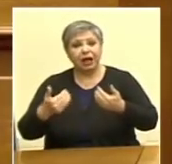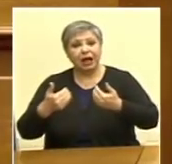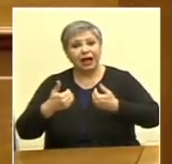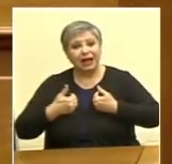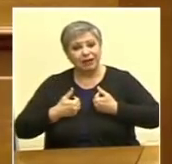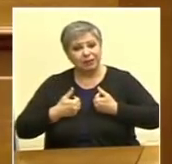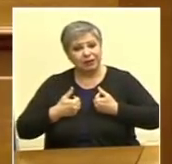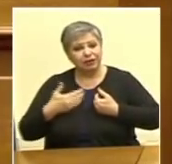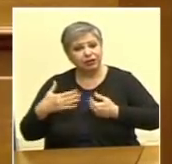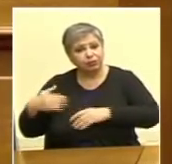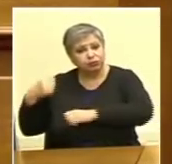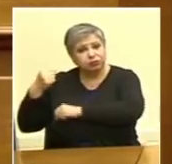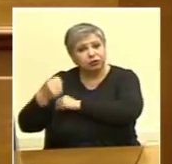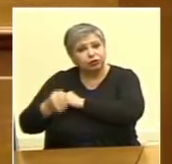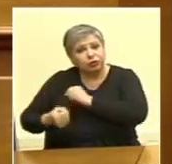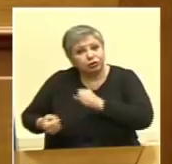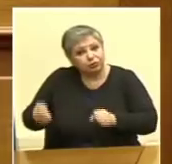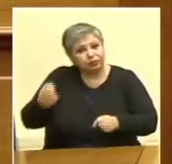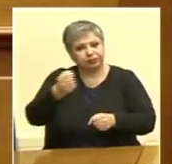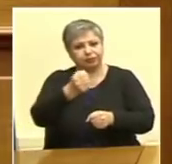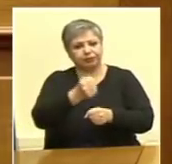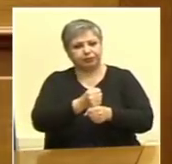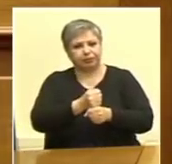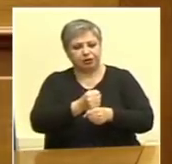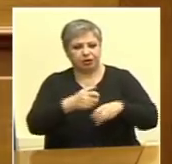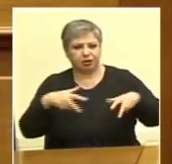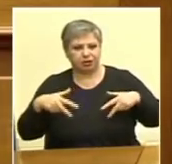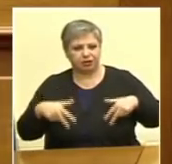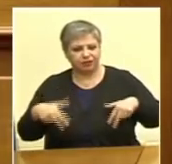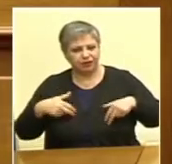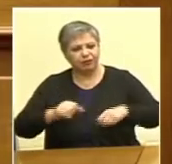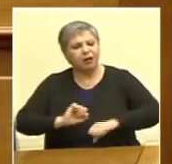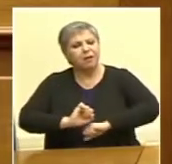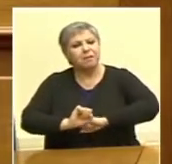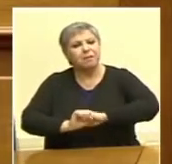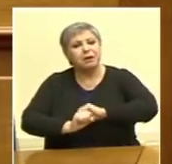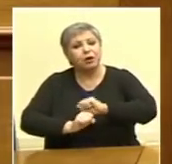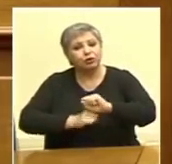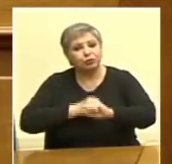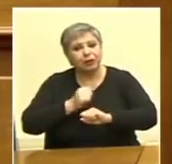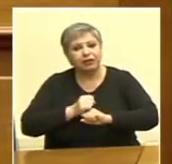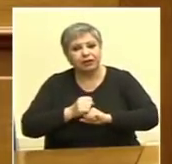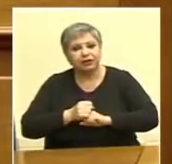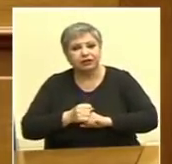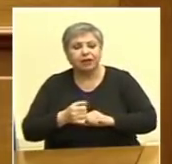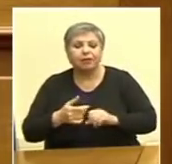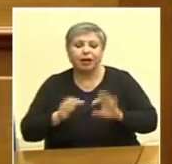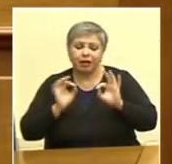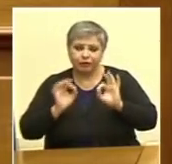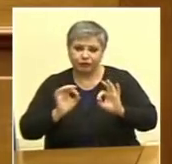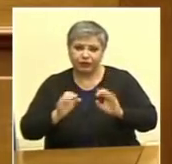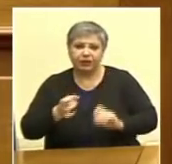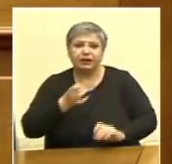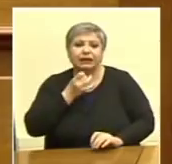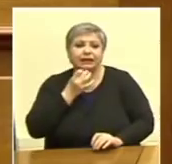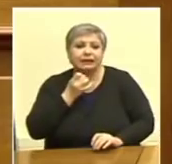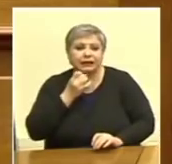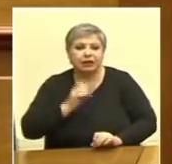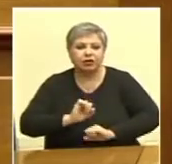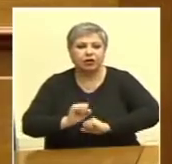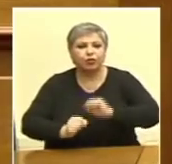προσπαθήσαμε όλα αυτά τα χρόνια, ταυτόχρονα με την σκληρή και δύσκολη προσπάθεια ανόρθωσης ελληνικής